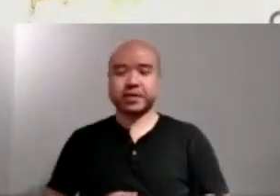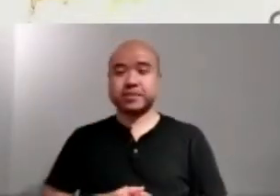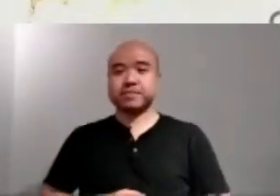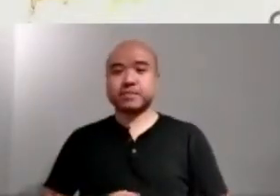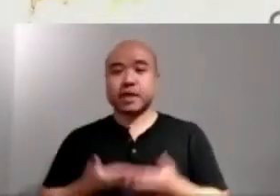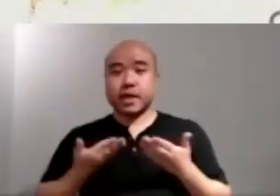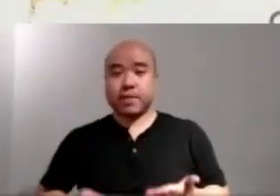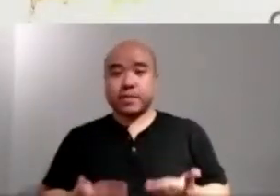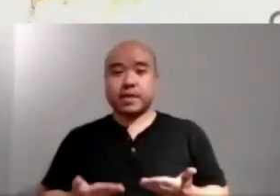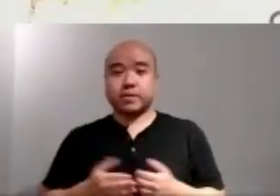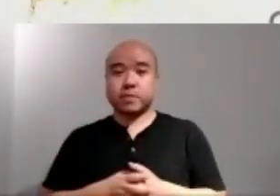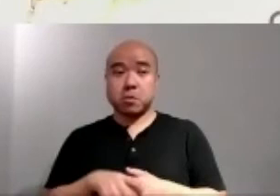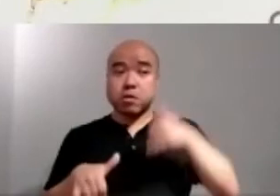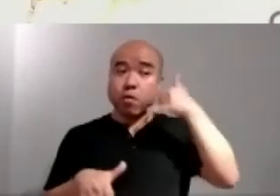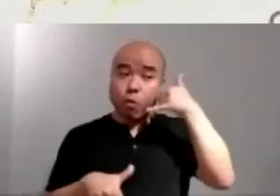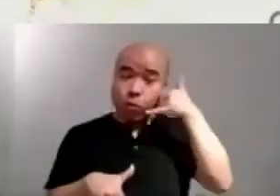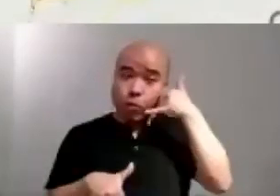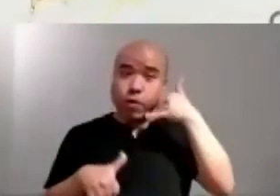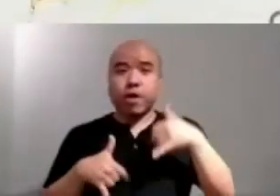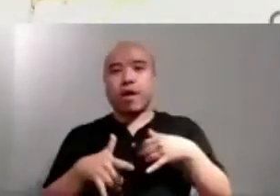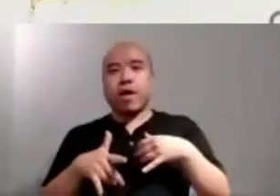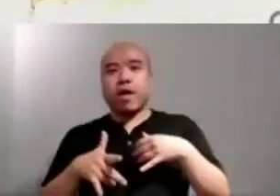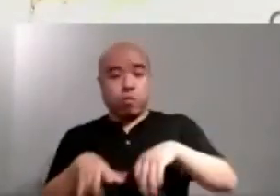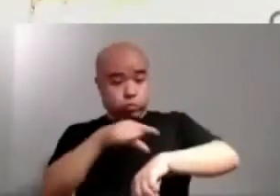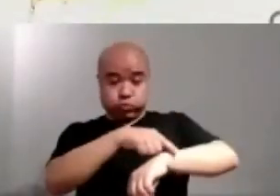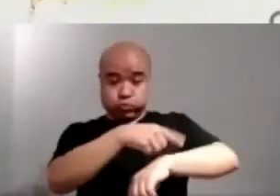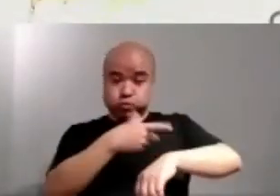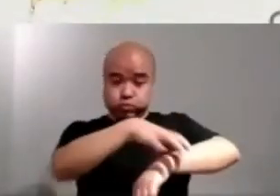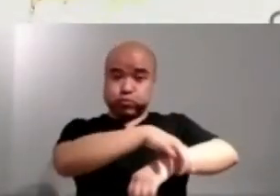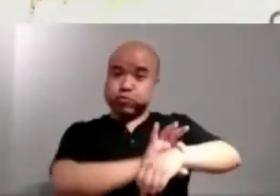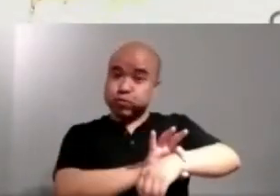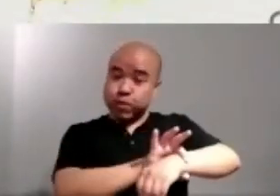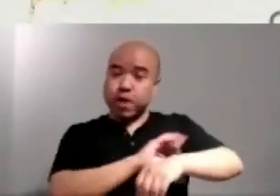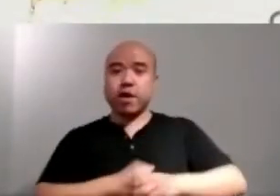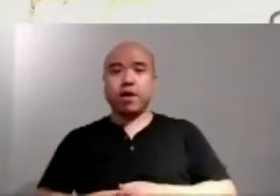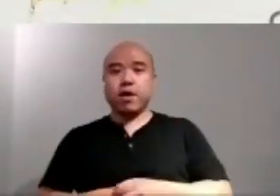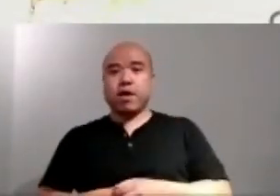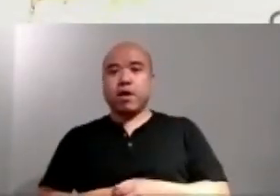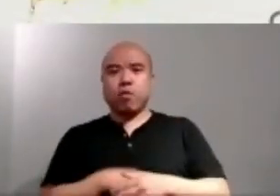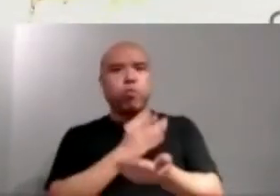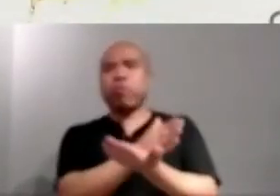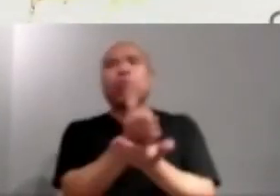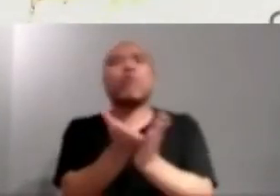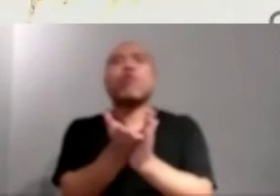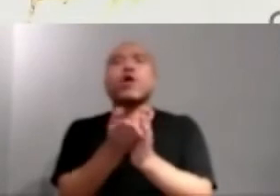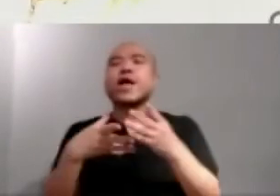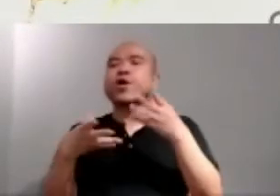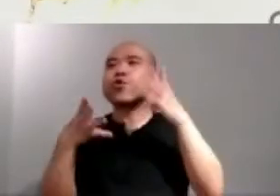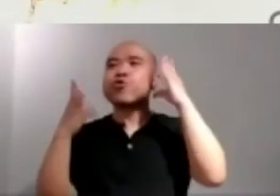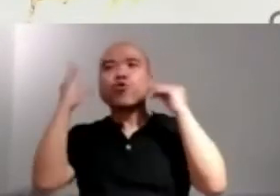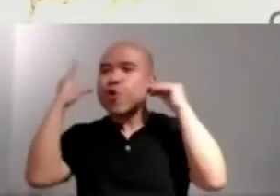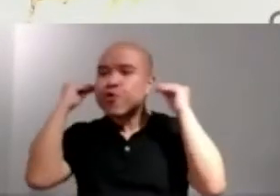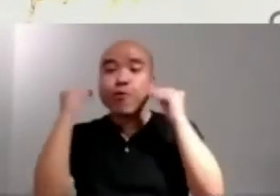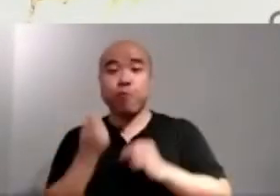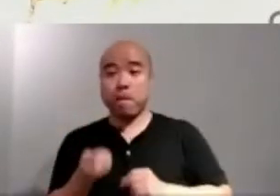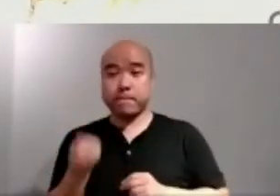們有smartphone， 有watch， smartwatch， 各方面的東西我們都可以接收不同的訊息。而今